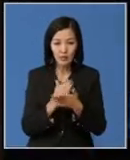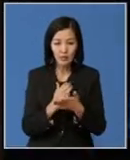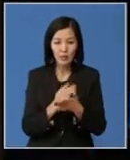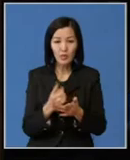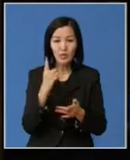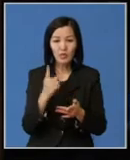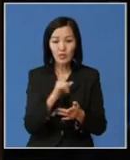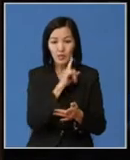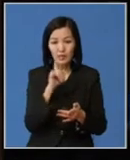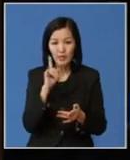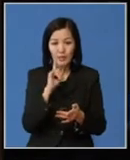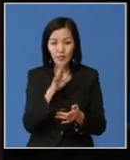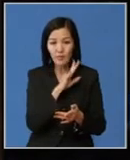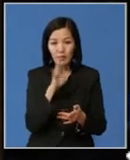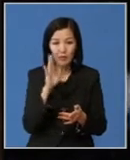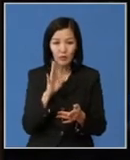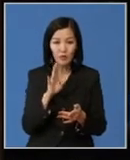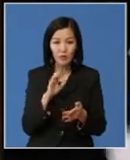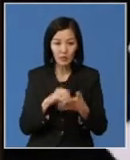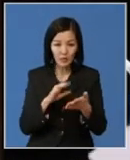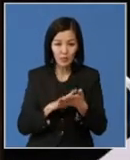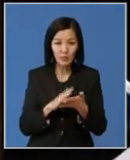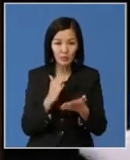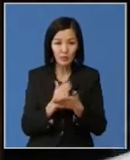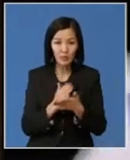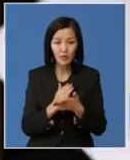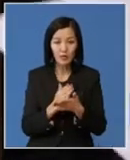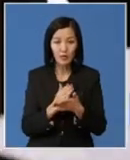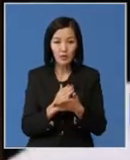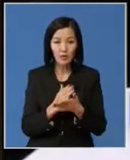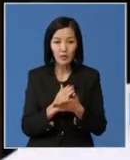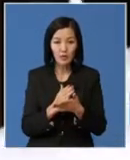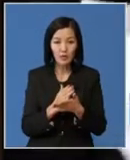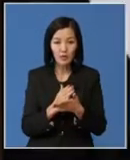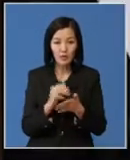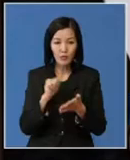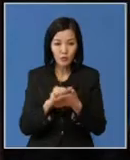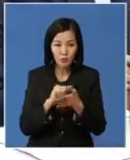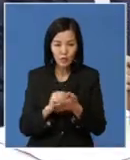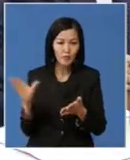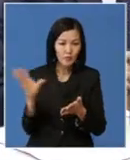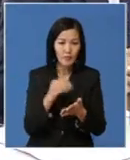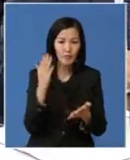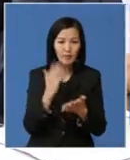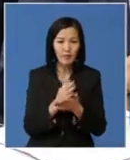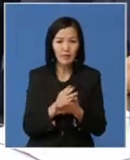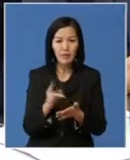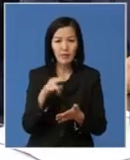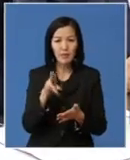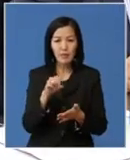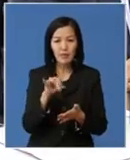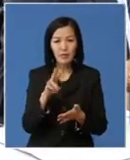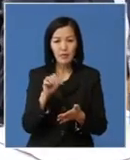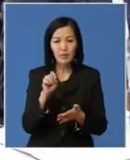Жалғыз басты ана ретінде тағы тұрмын. Оны мен жерден қазбаған жоқ. Оны мына кісілердің берген құжаты. Міне. Динара Мәстекованың